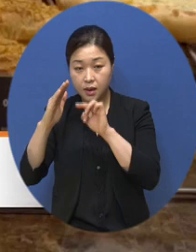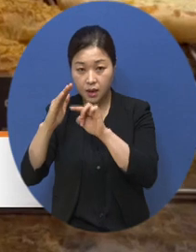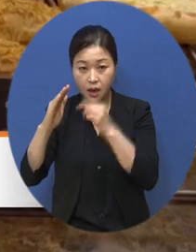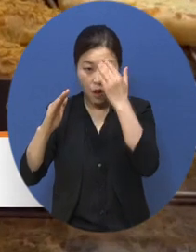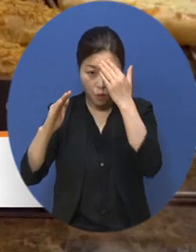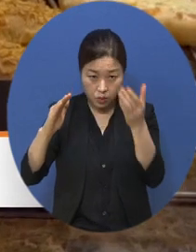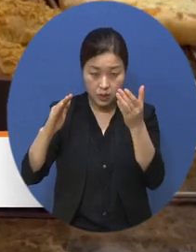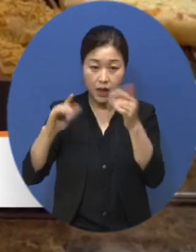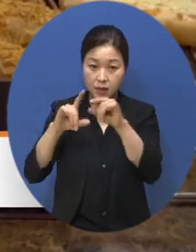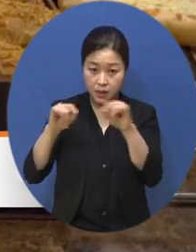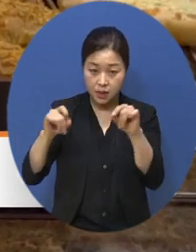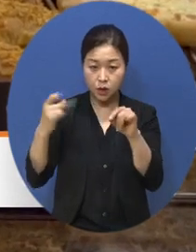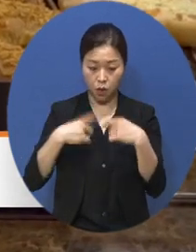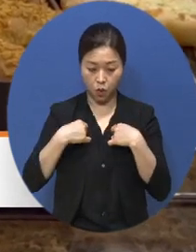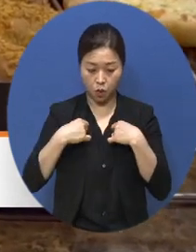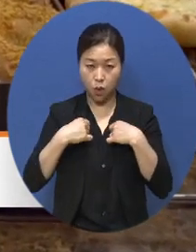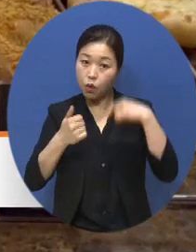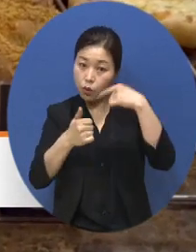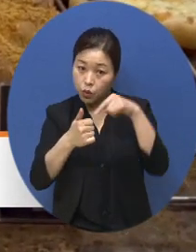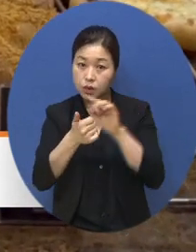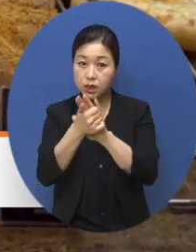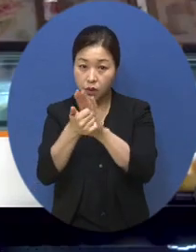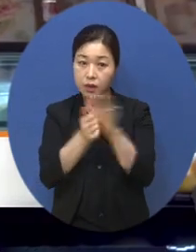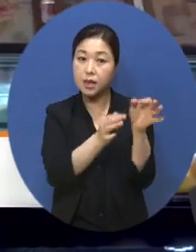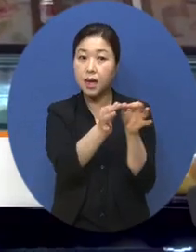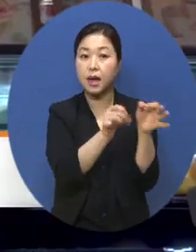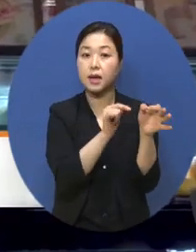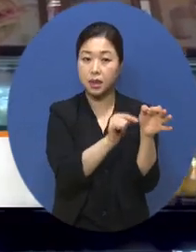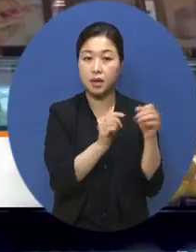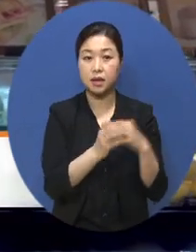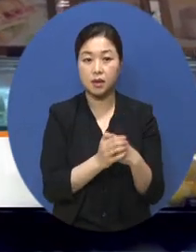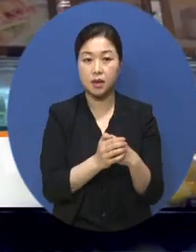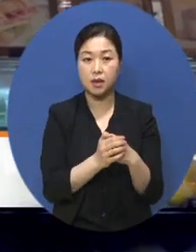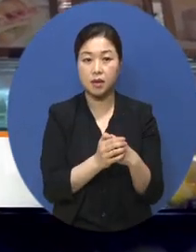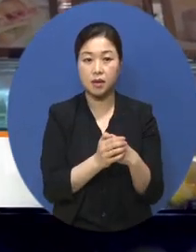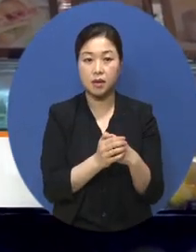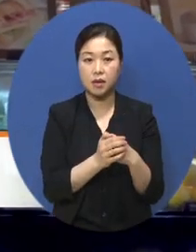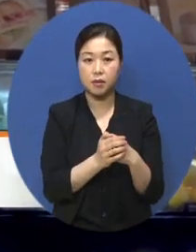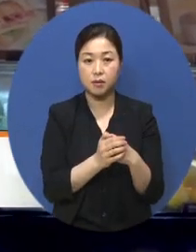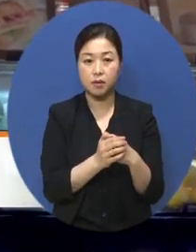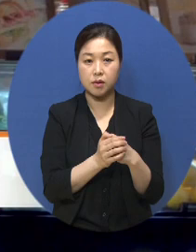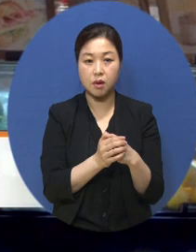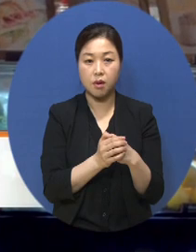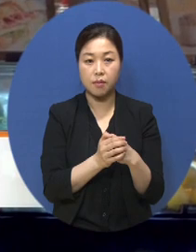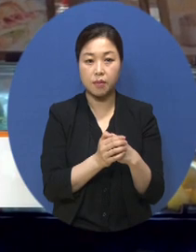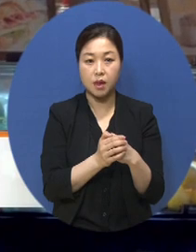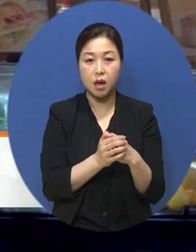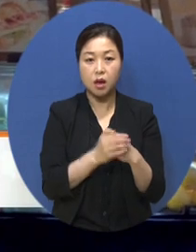식사와 교복, 교육 등을 지원해주는 가게로 순천형 권분운동사업입니다.